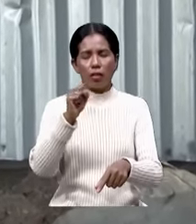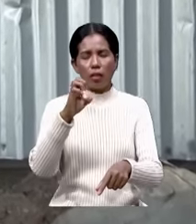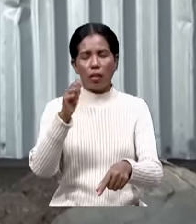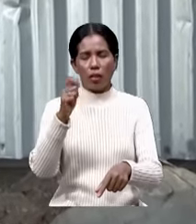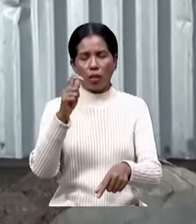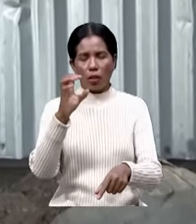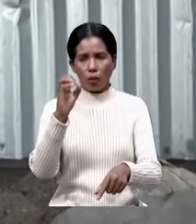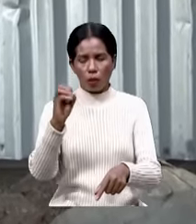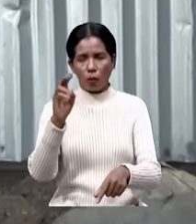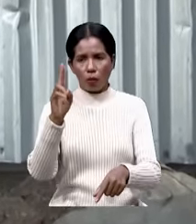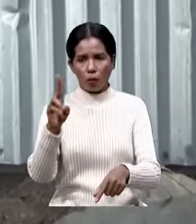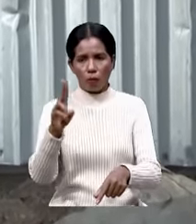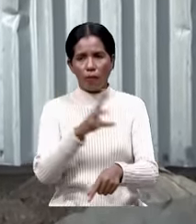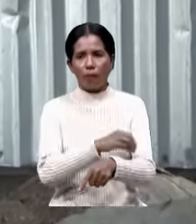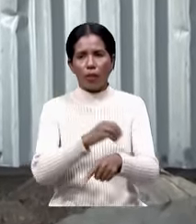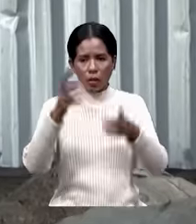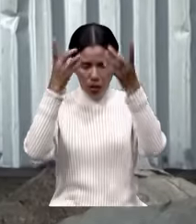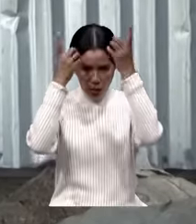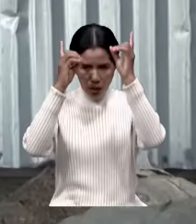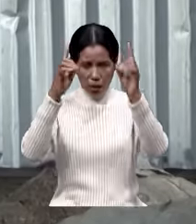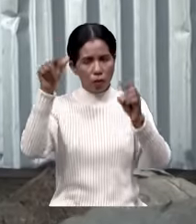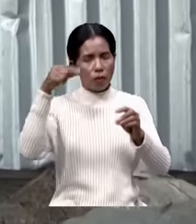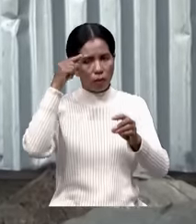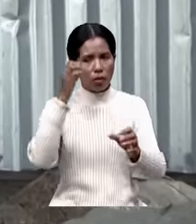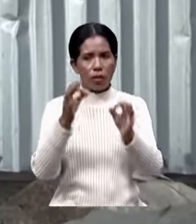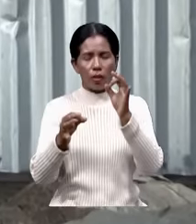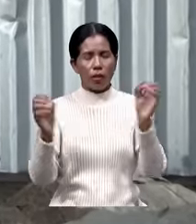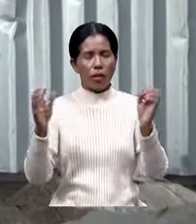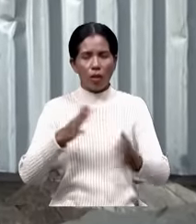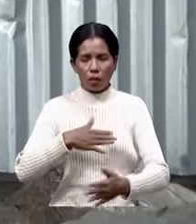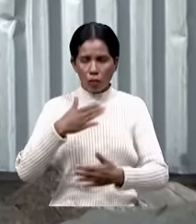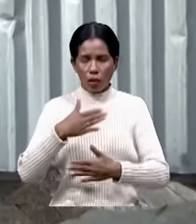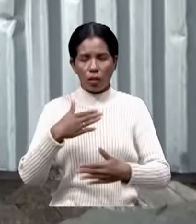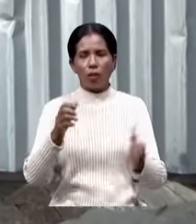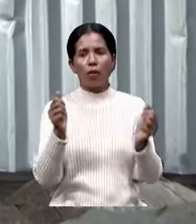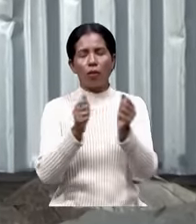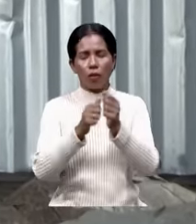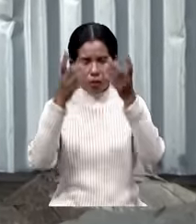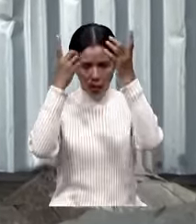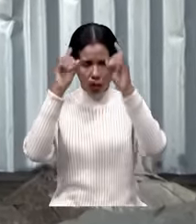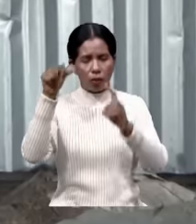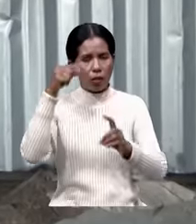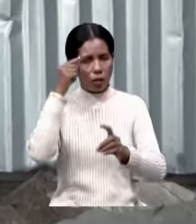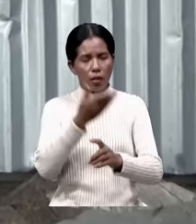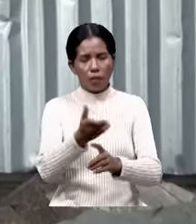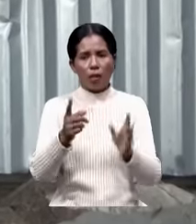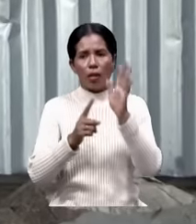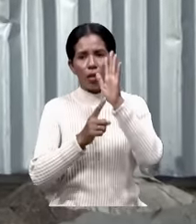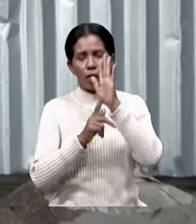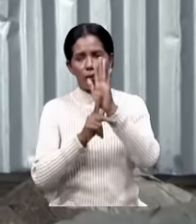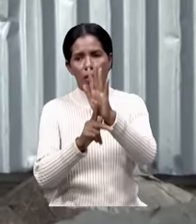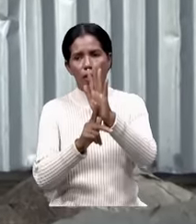kata, se ne disisang guberno niya, se kare klas satisfaso sang guberno, a imi bel hato hela kesa